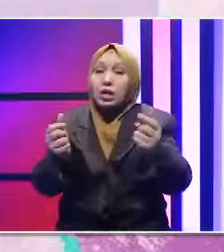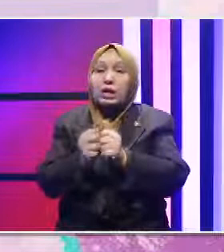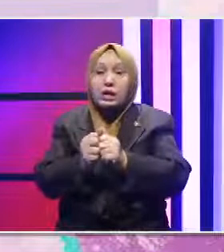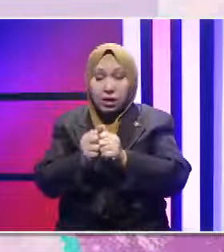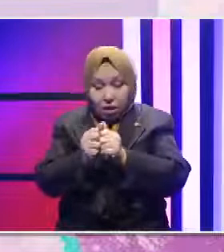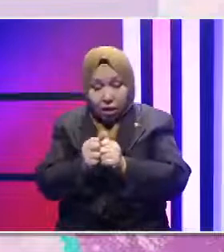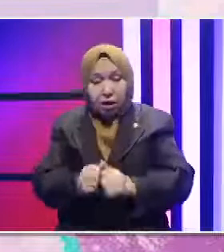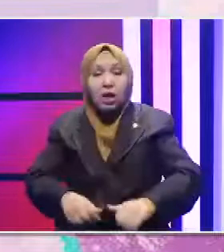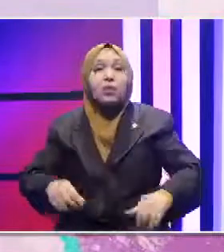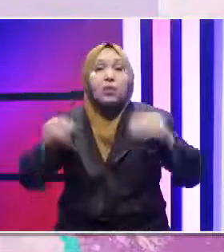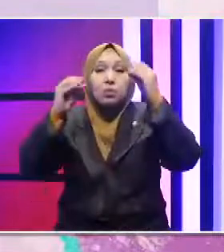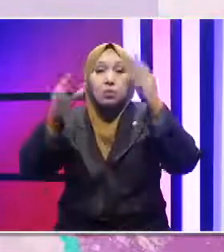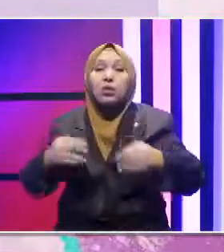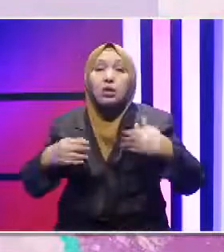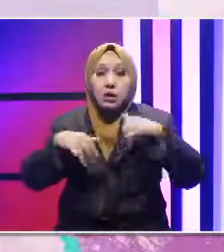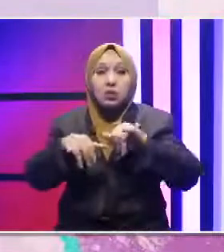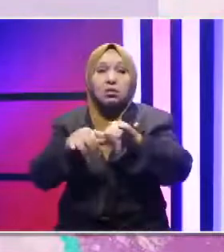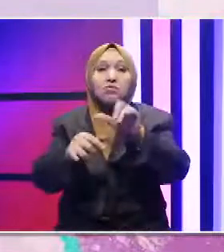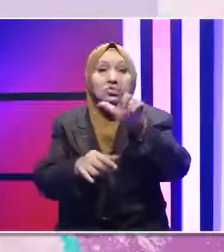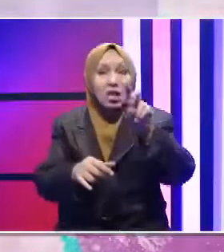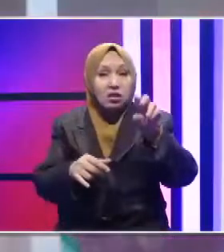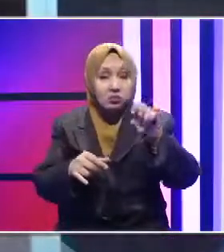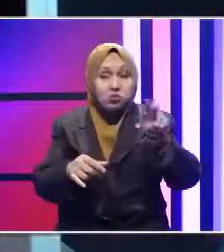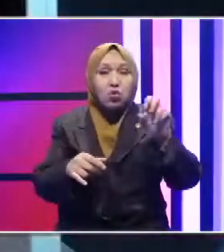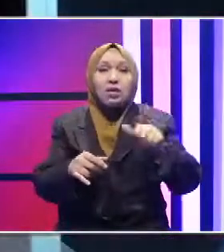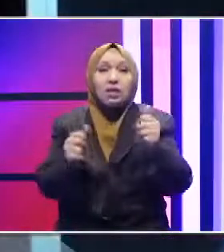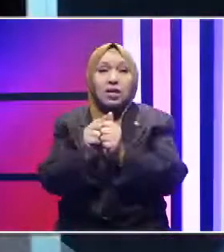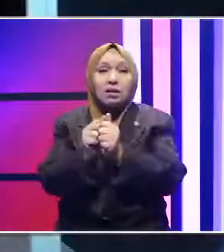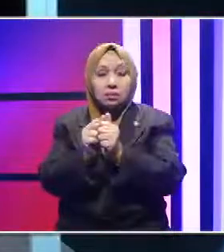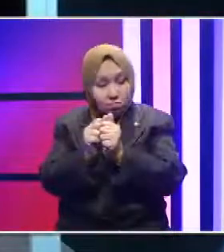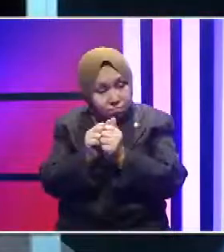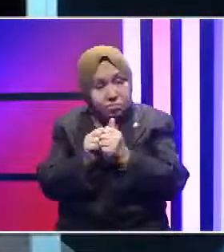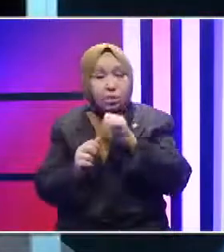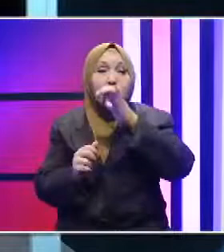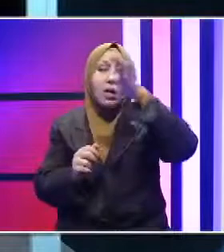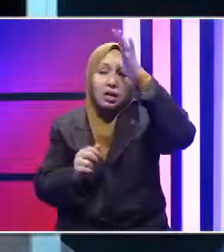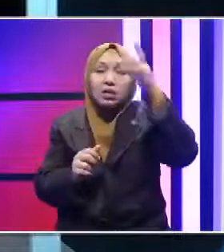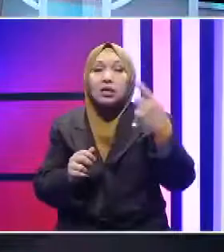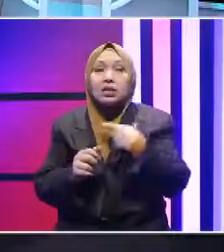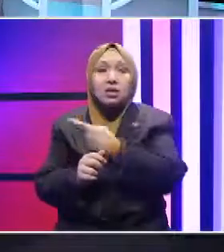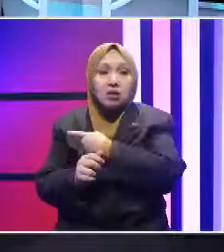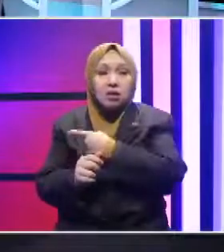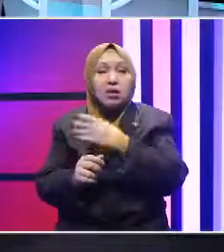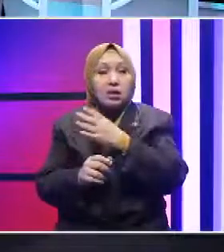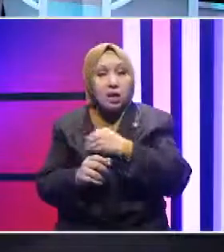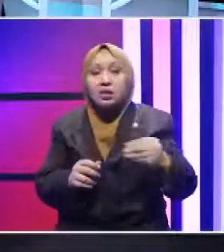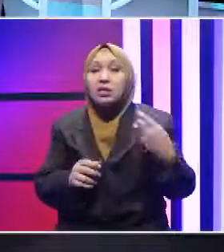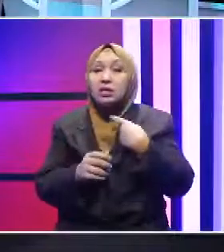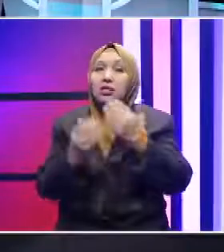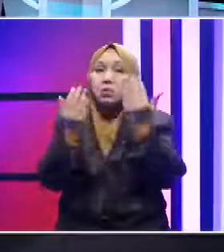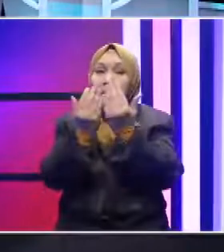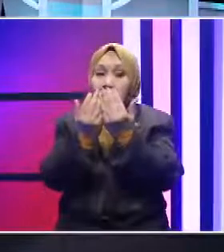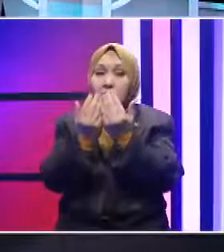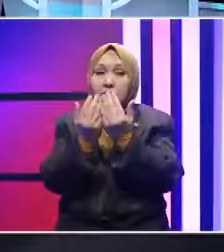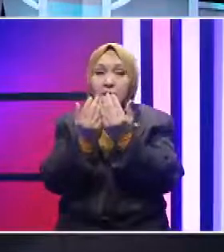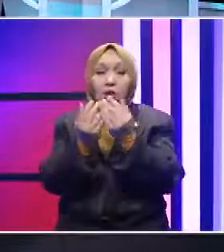selepas ini Ustaz Fas. Betul Ustaz. Ada terus langsung bersama dengan para penonton kita, ibu ayah kita, insya-Allah Ustaz Fas. Insya-Allah. Dan malah kita doakan Quran